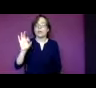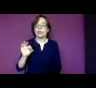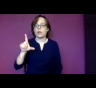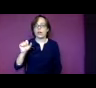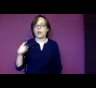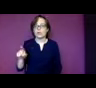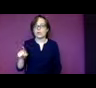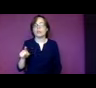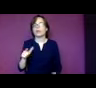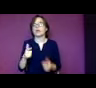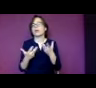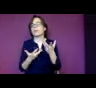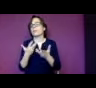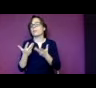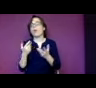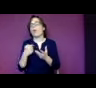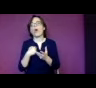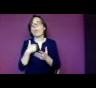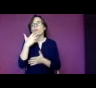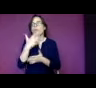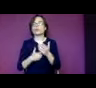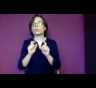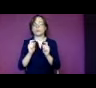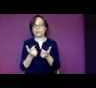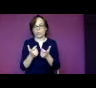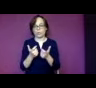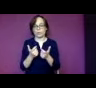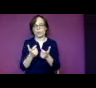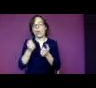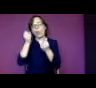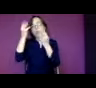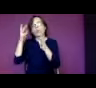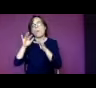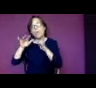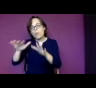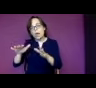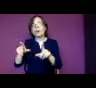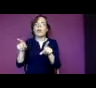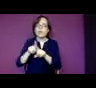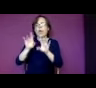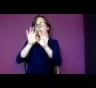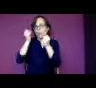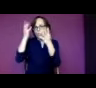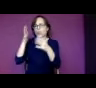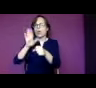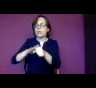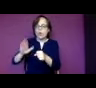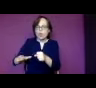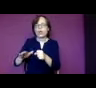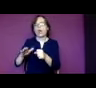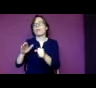najbardziej znanymi czy popularnymi, powielanymi w kulturze popularnej, ale też w kulturze narodowej, w